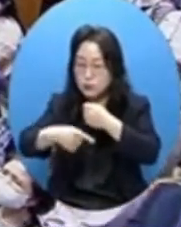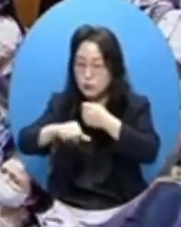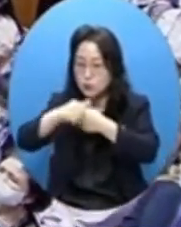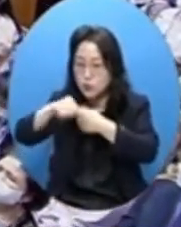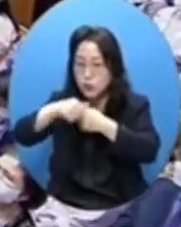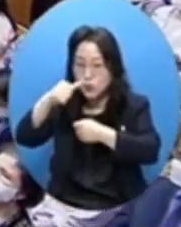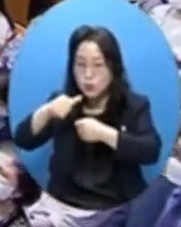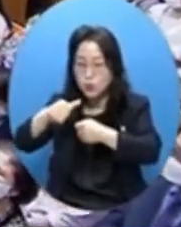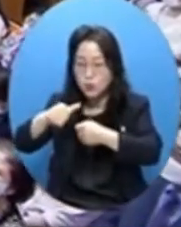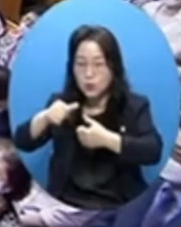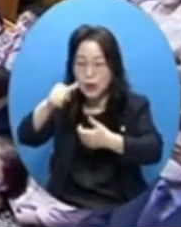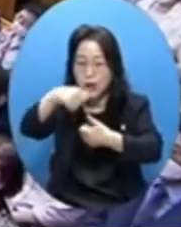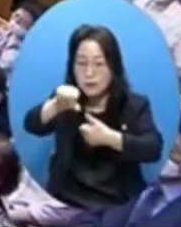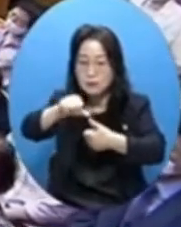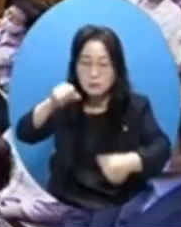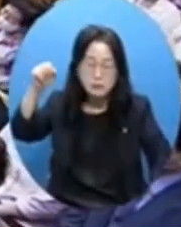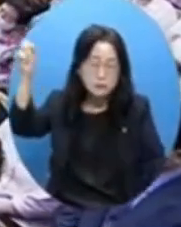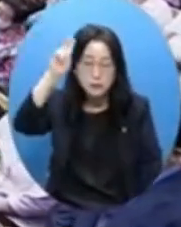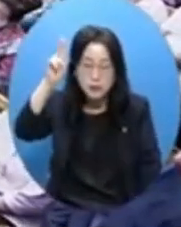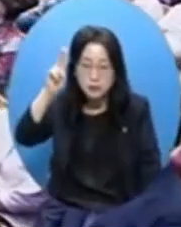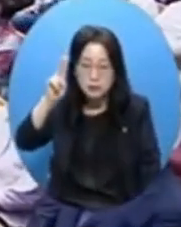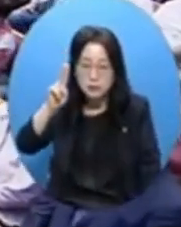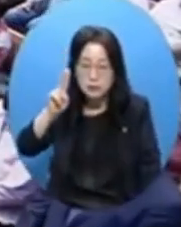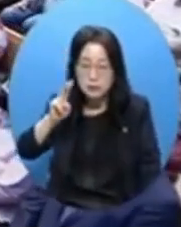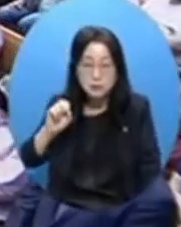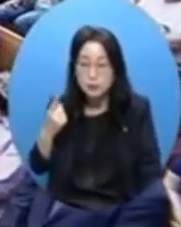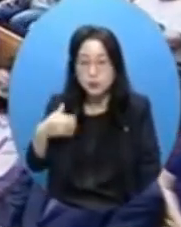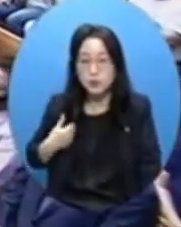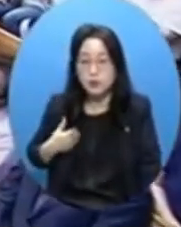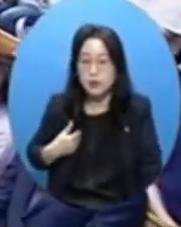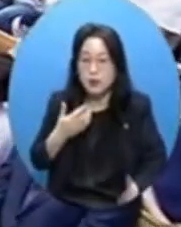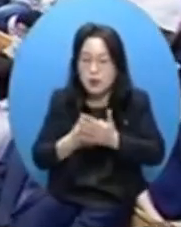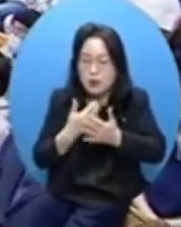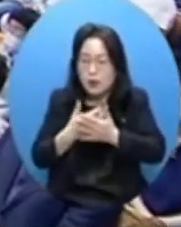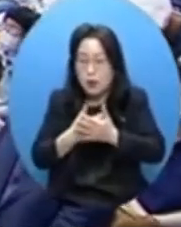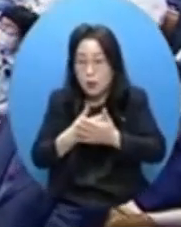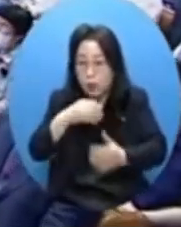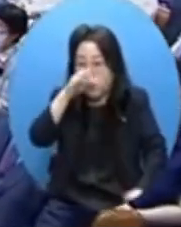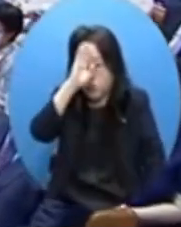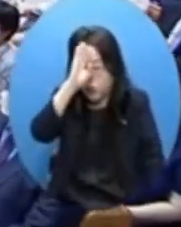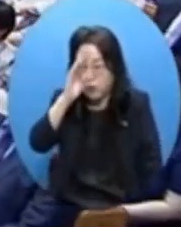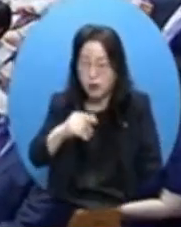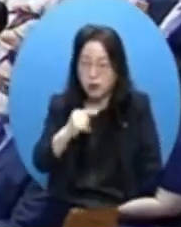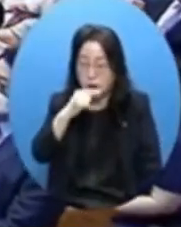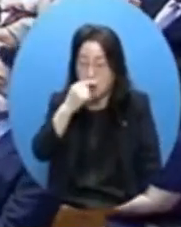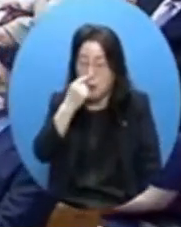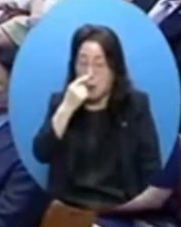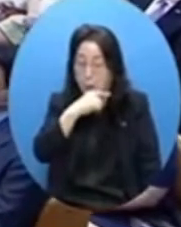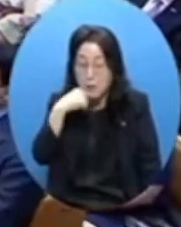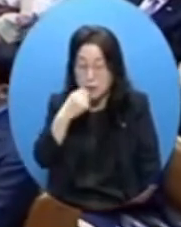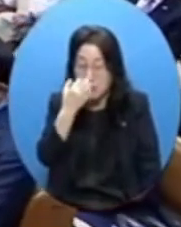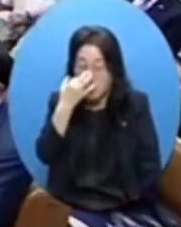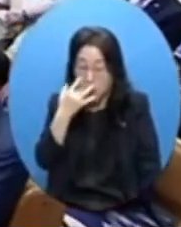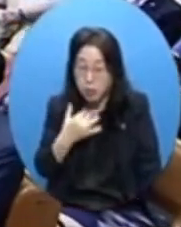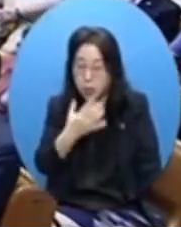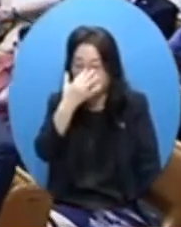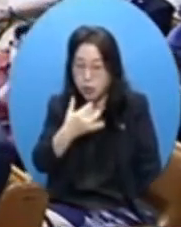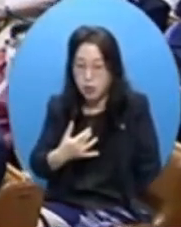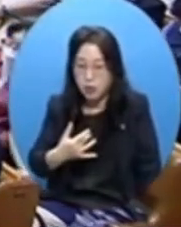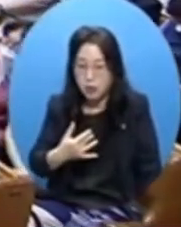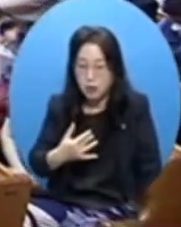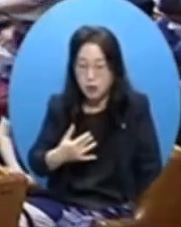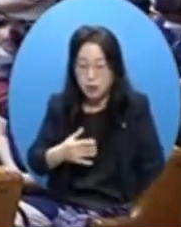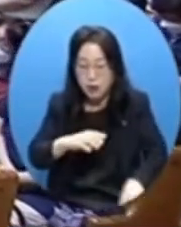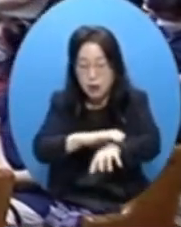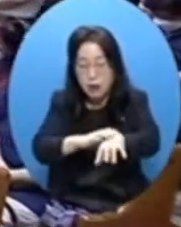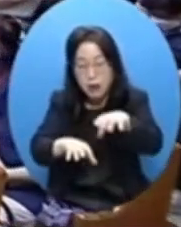아이가 짝이 봇물을 불알 즉 불안정을 알기 시작했고 막 커플 썼고 어진 점과 다리의 통증 으로